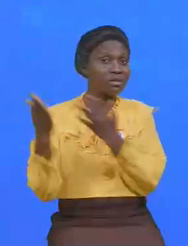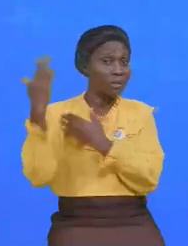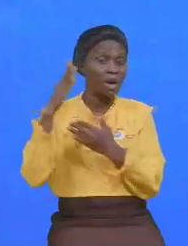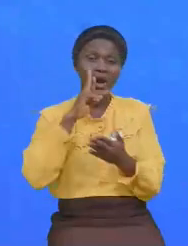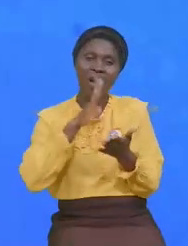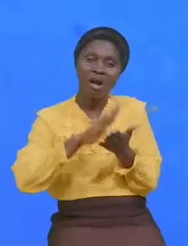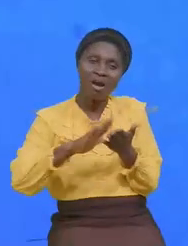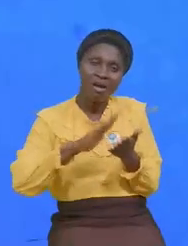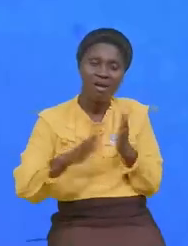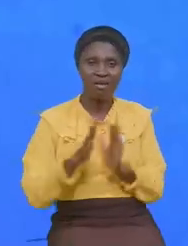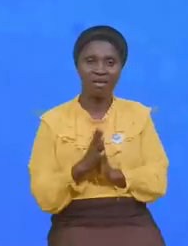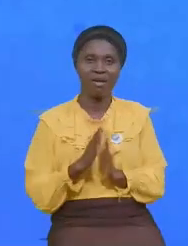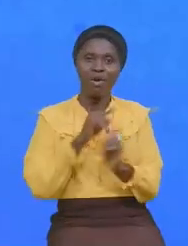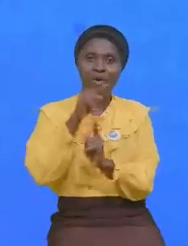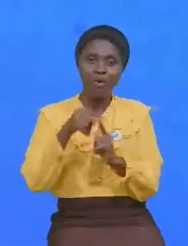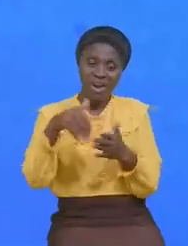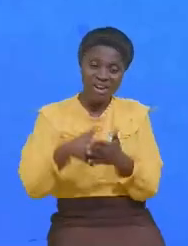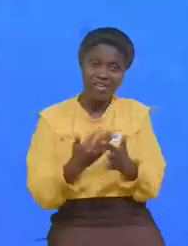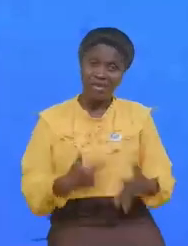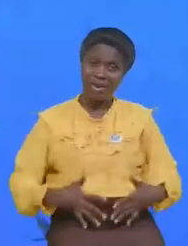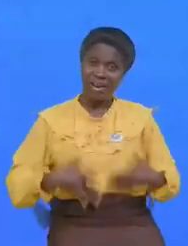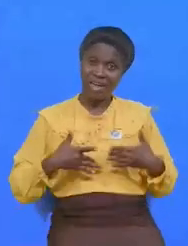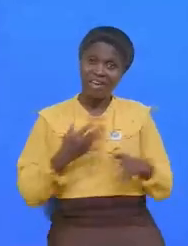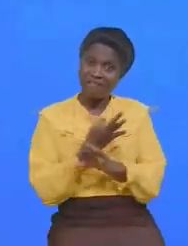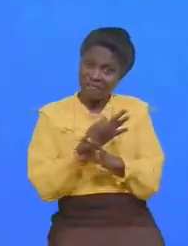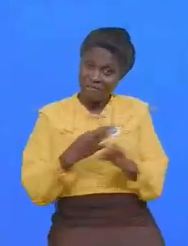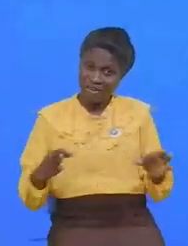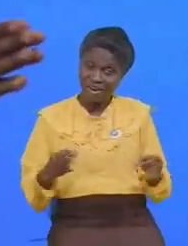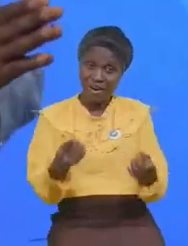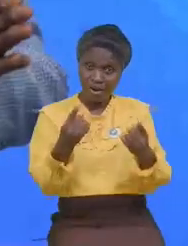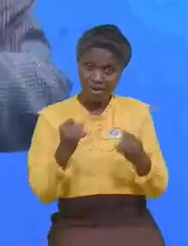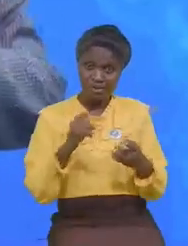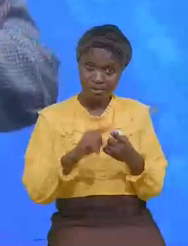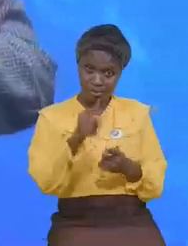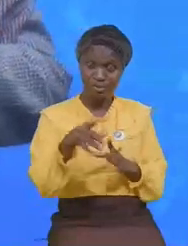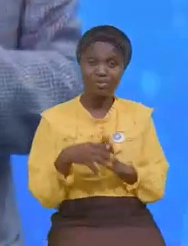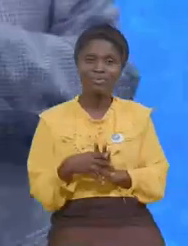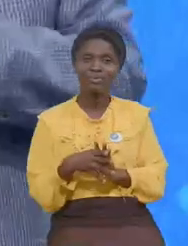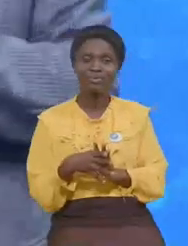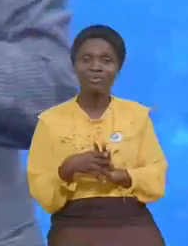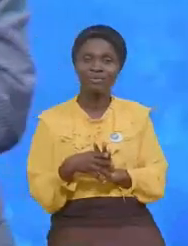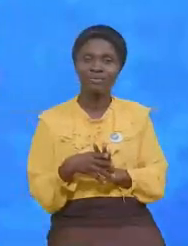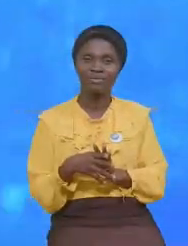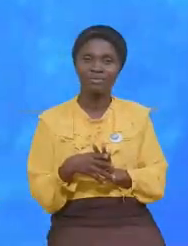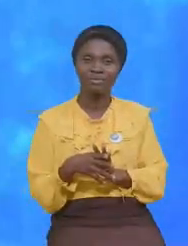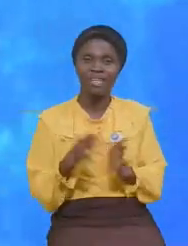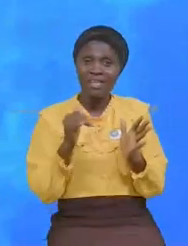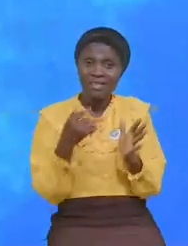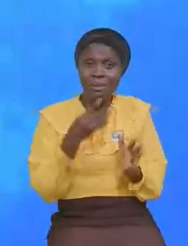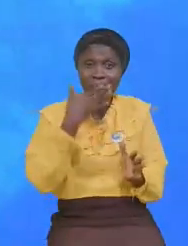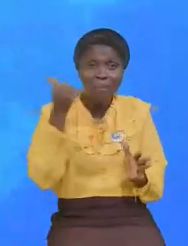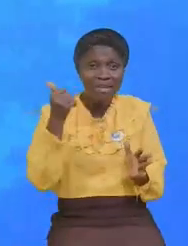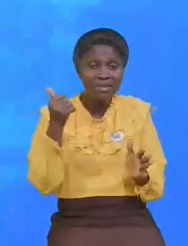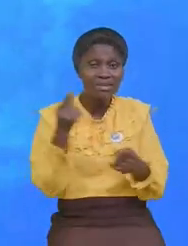sont pardonnés. Où une nouvelle vie et la liberté te soient accordées. Le